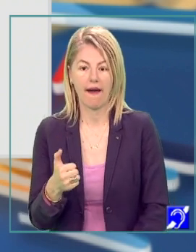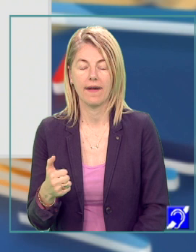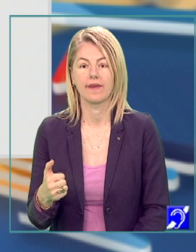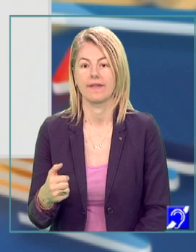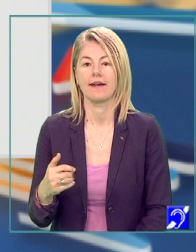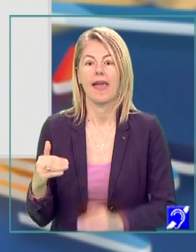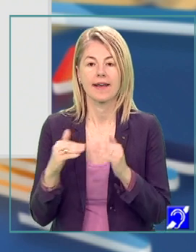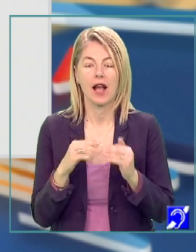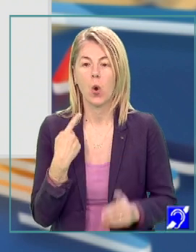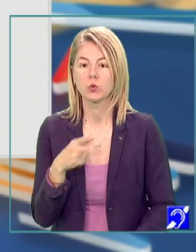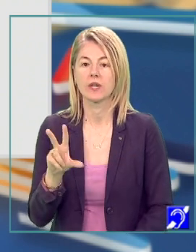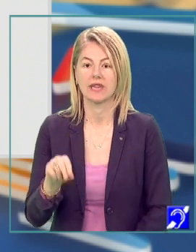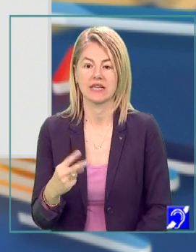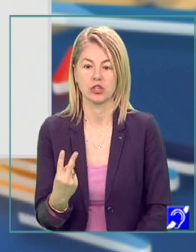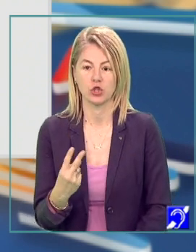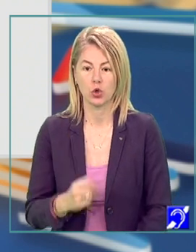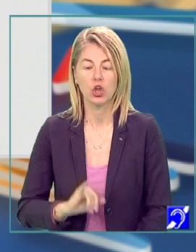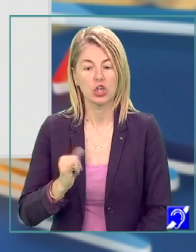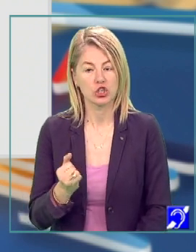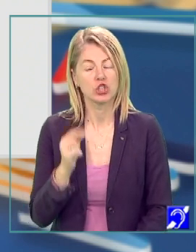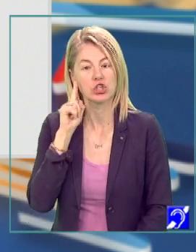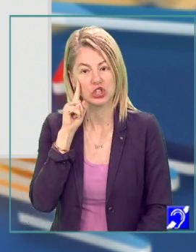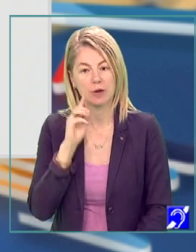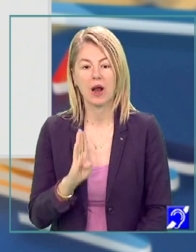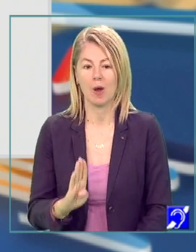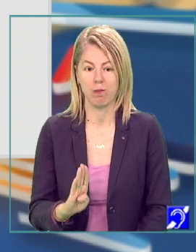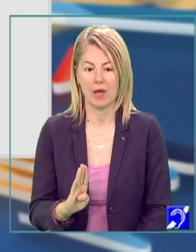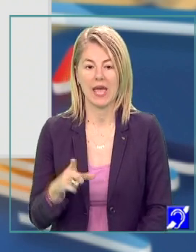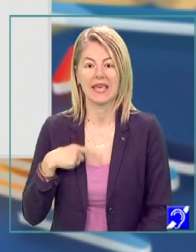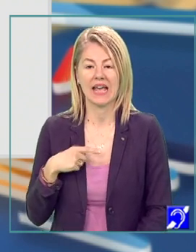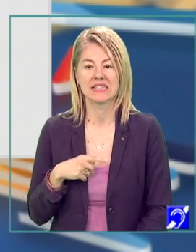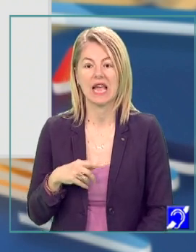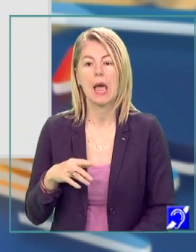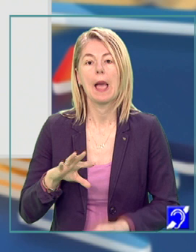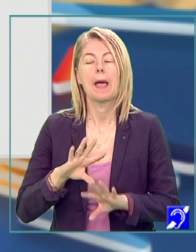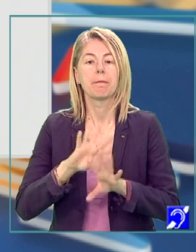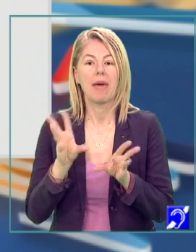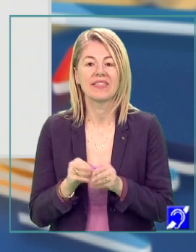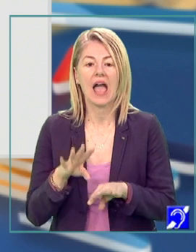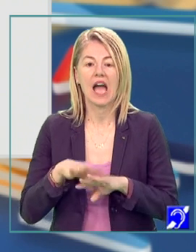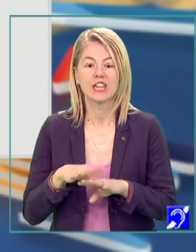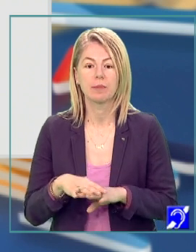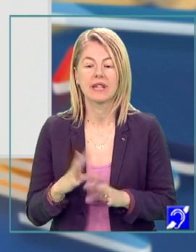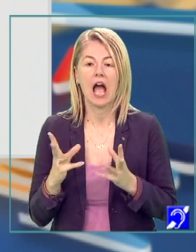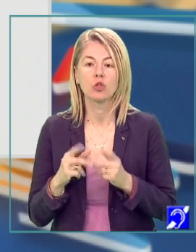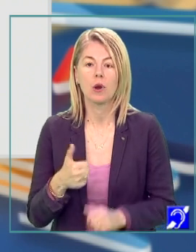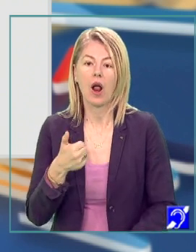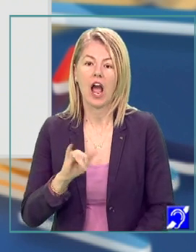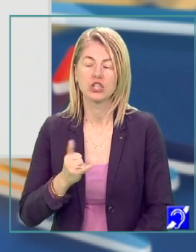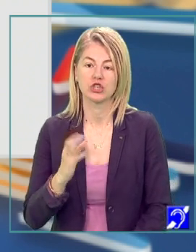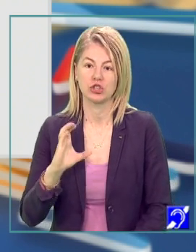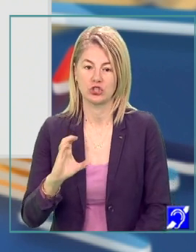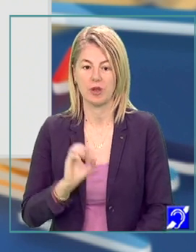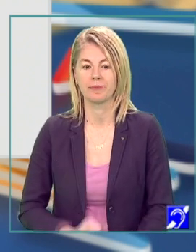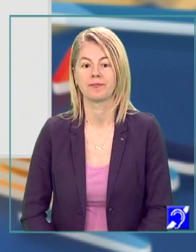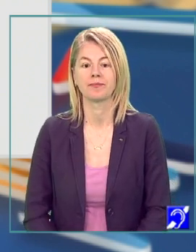CA cu bară egal 132 și că B este media aritmetică a numerelor A și